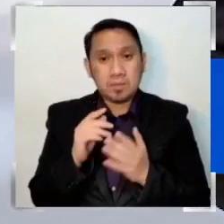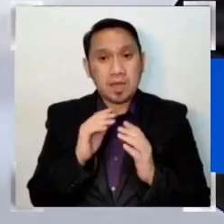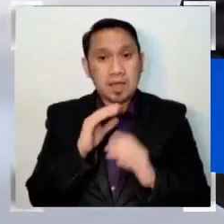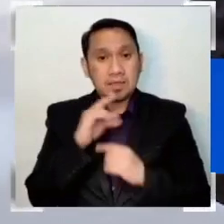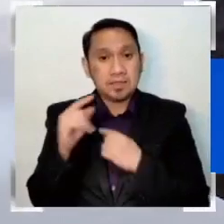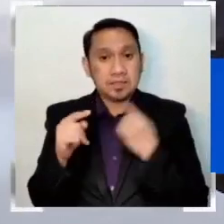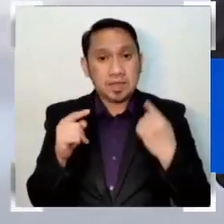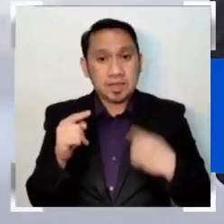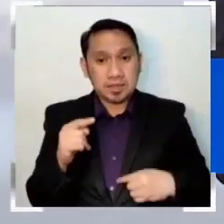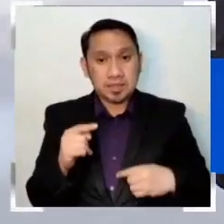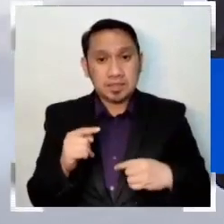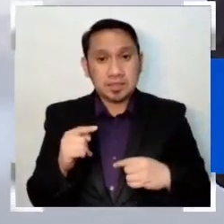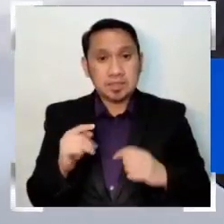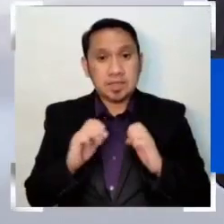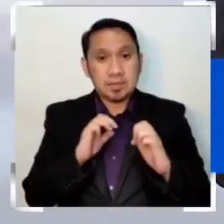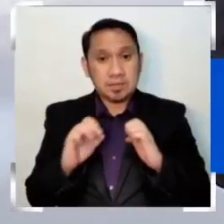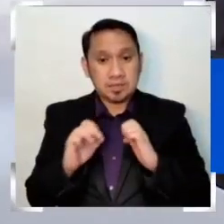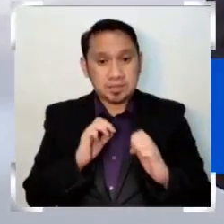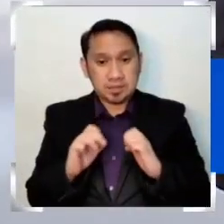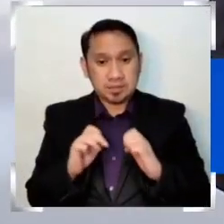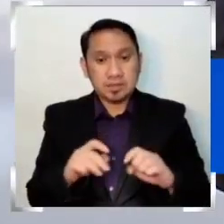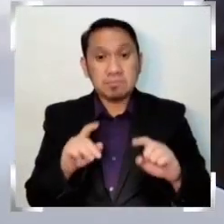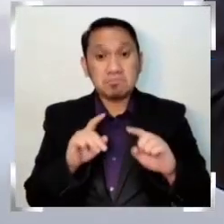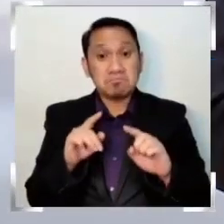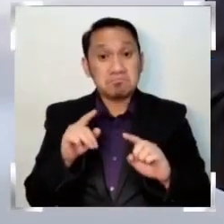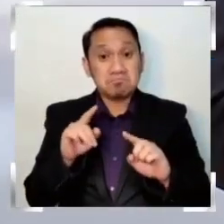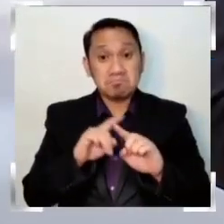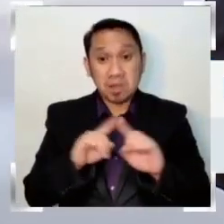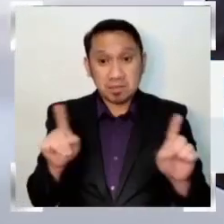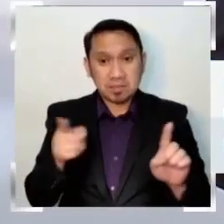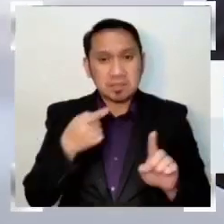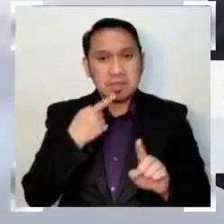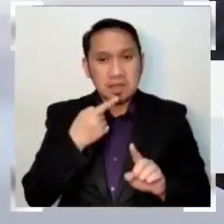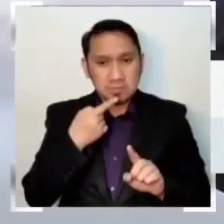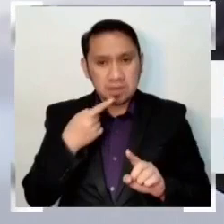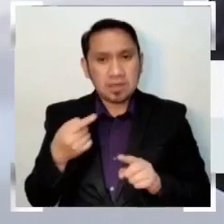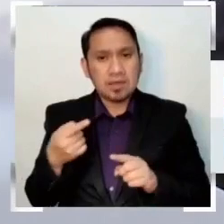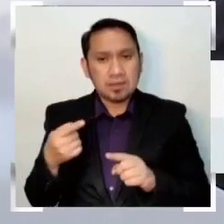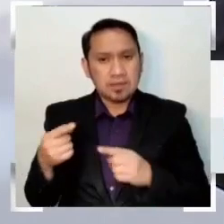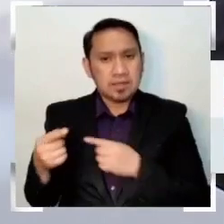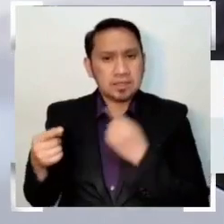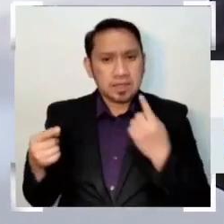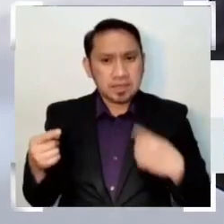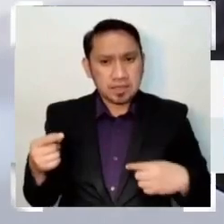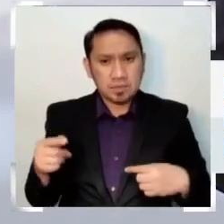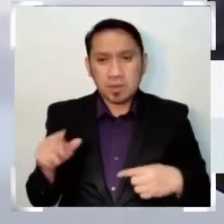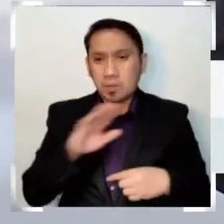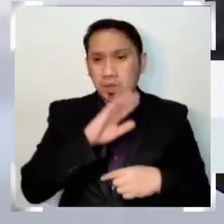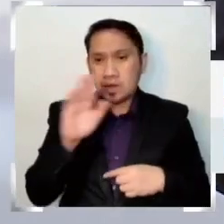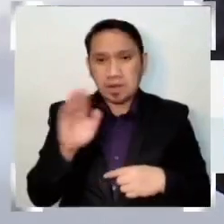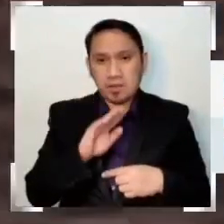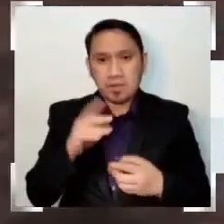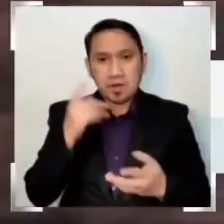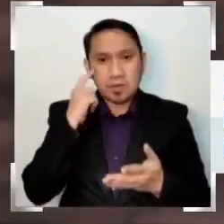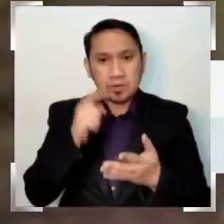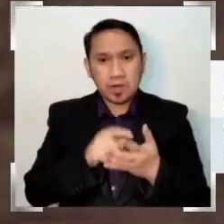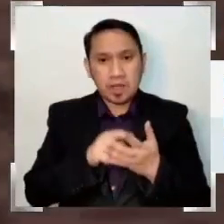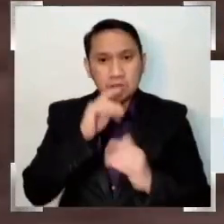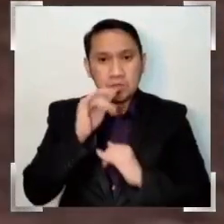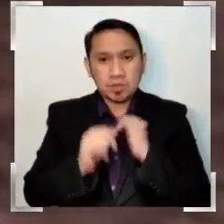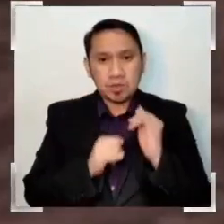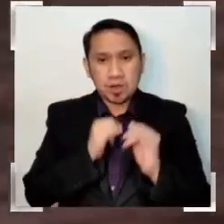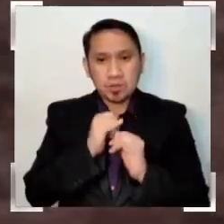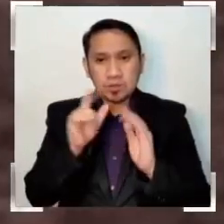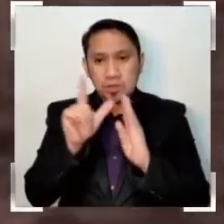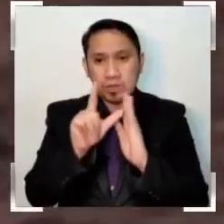Secretary Manalo sa Germany. Pero dati nang sinabi ng China na hindi nila kailanman kikilalanin ang arbitral ruling na ito. Batid daw